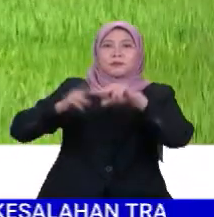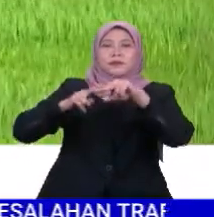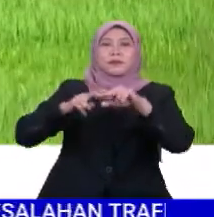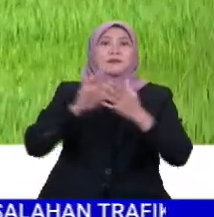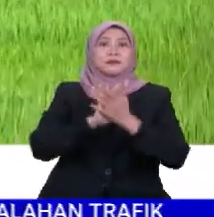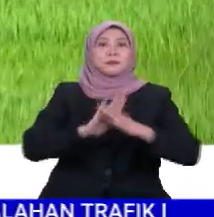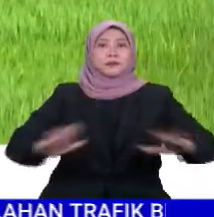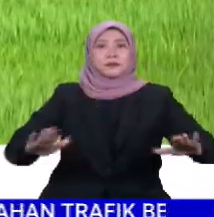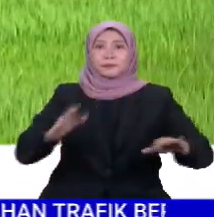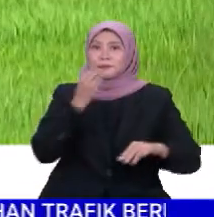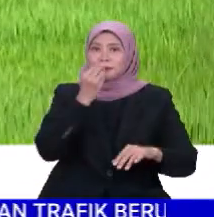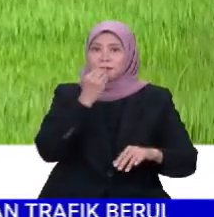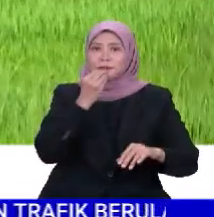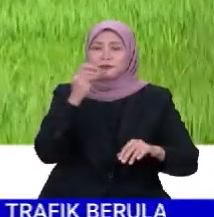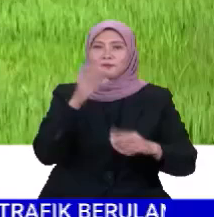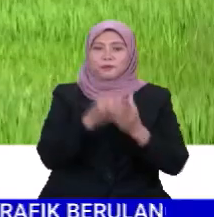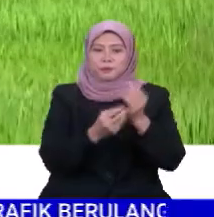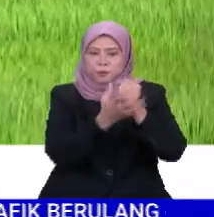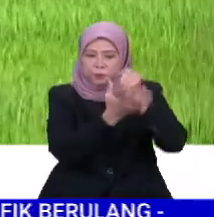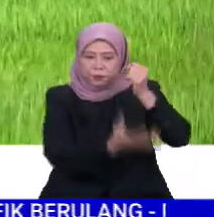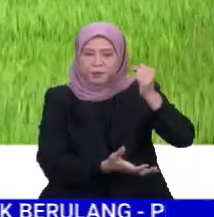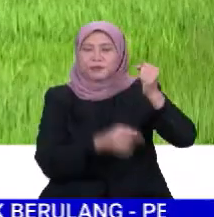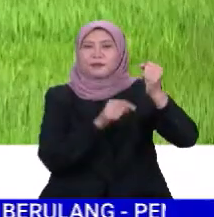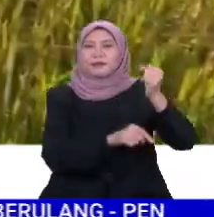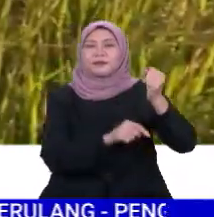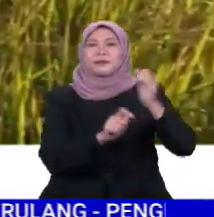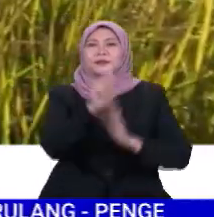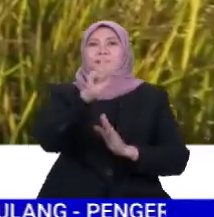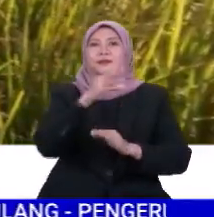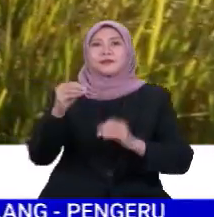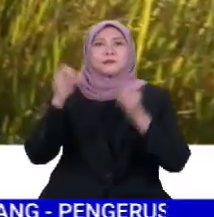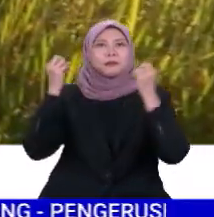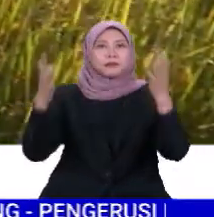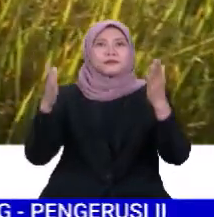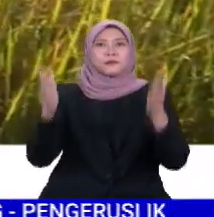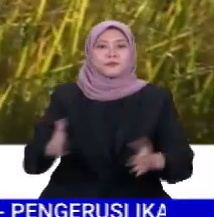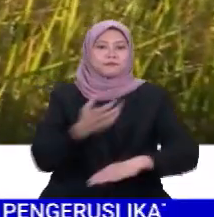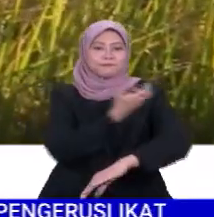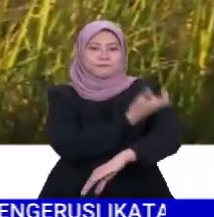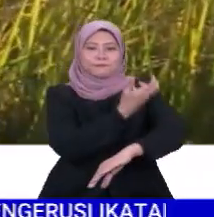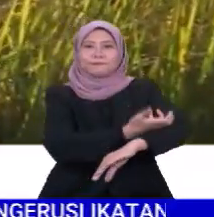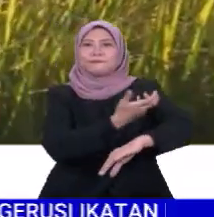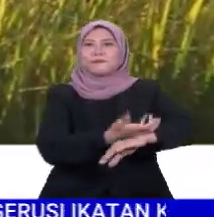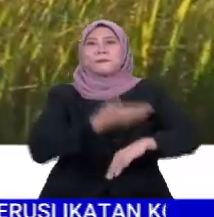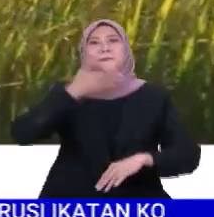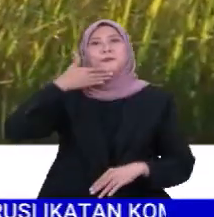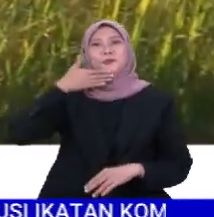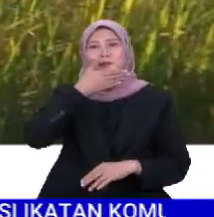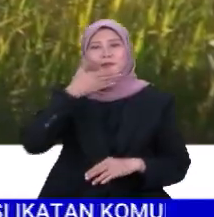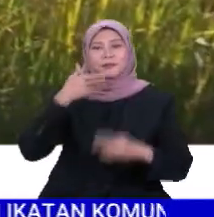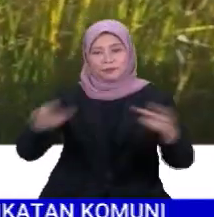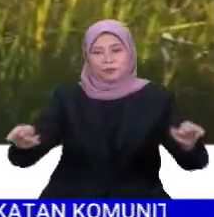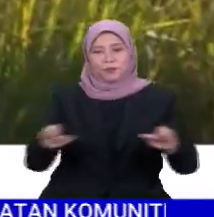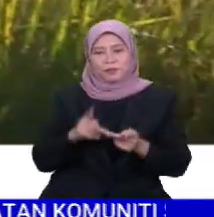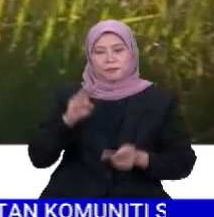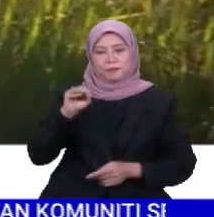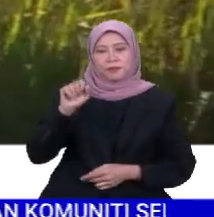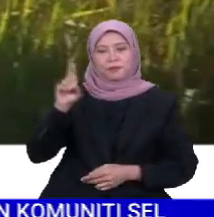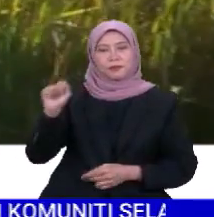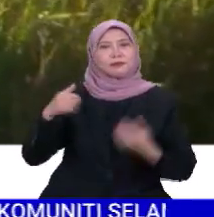keselamatan makanan sedang menjalani pendapatan lebih tinggi dan menarik Lebih ramai generasi muda di kalau sama ada terdapat